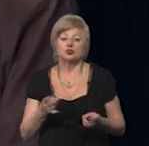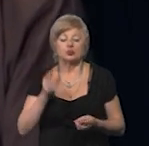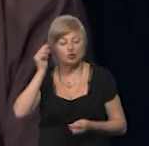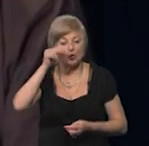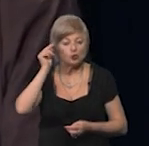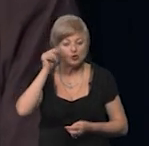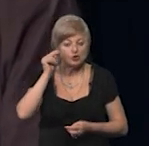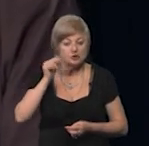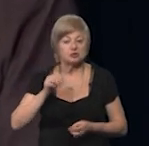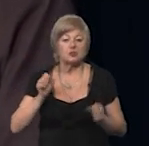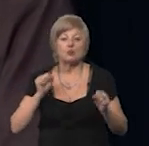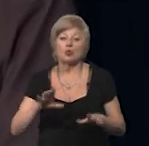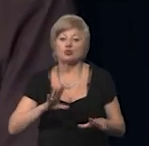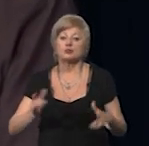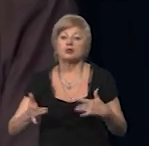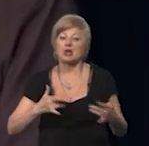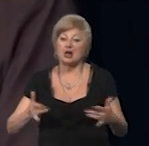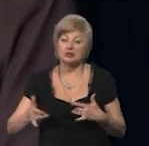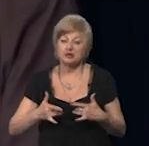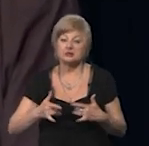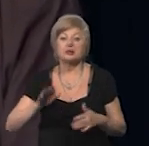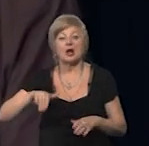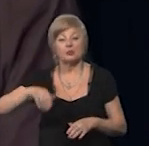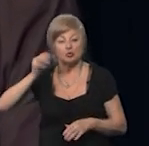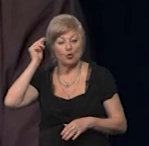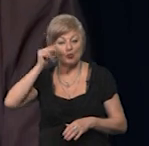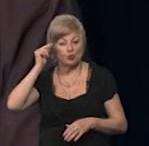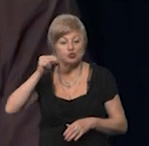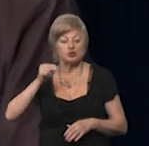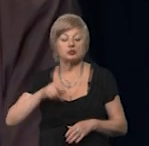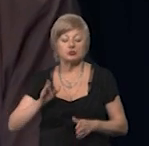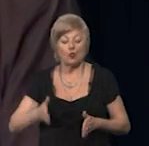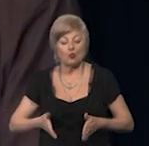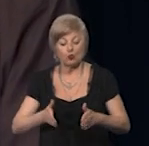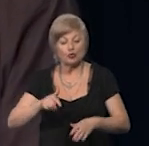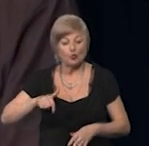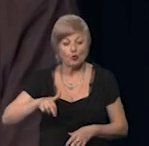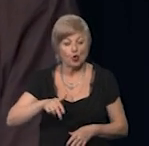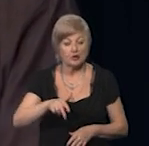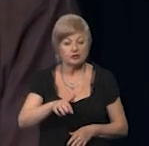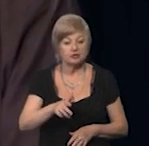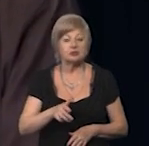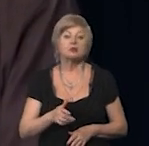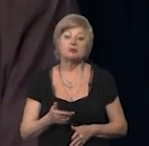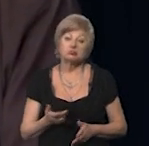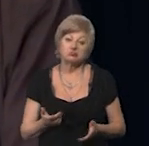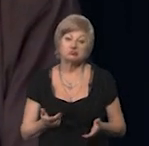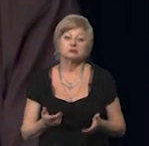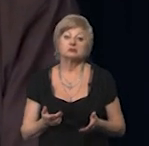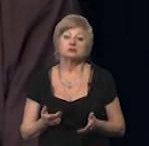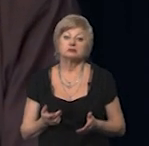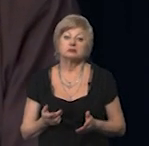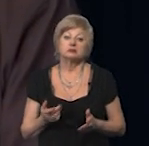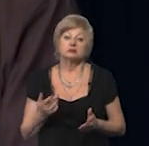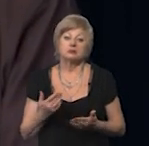Тобто, можна бути артистом, потім навчитися та пройти певний шлях, можливо, закінчити якусь,